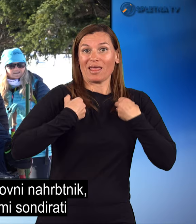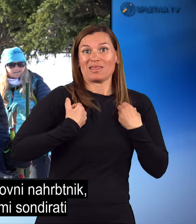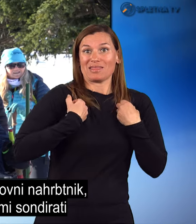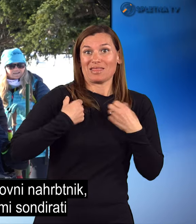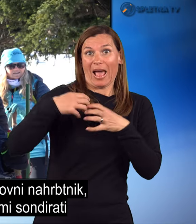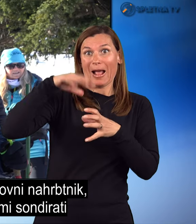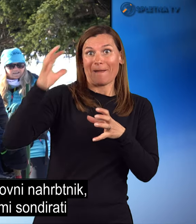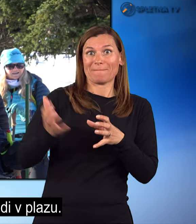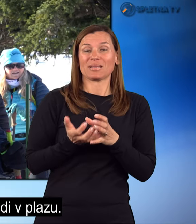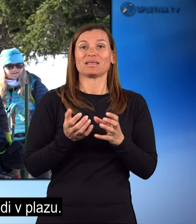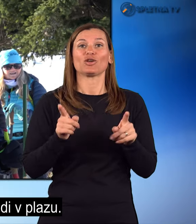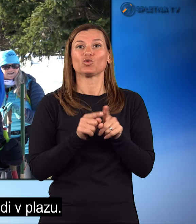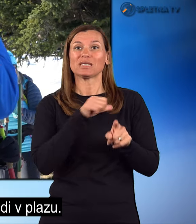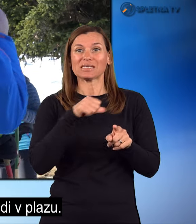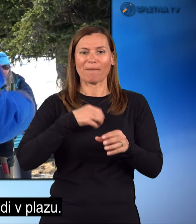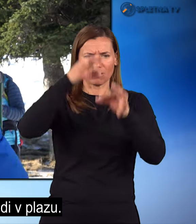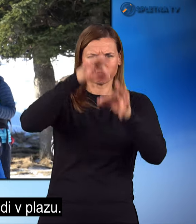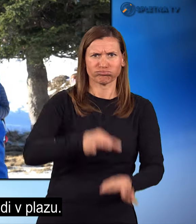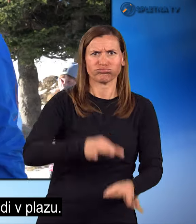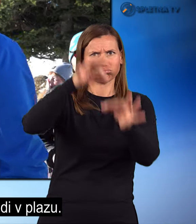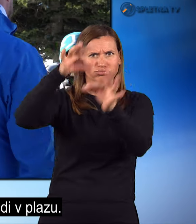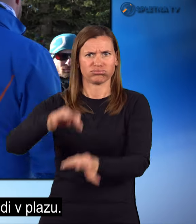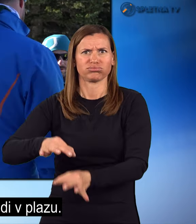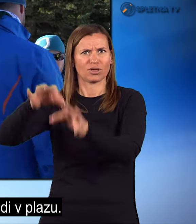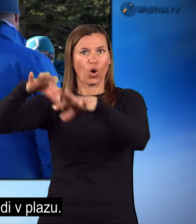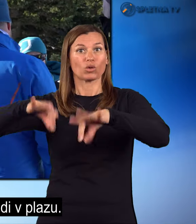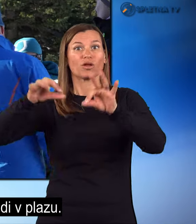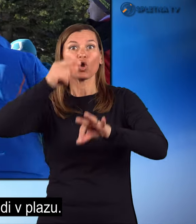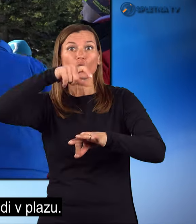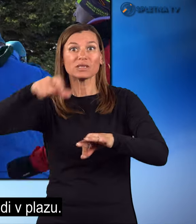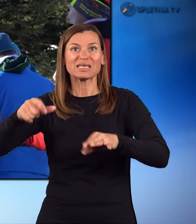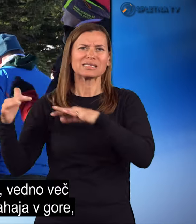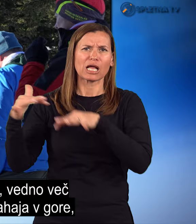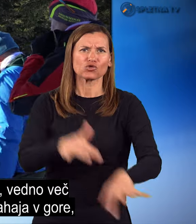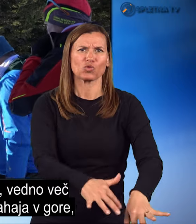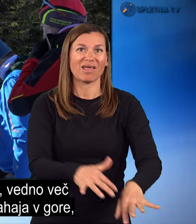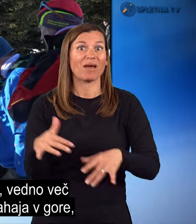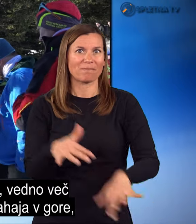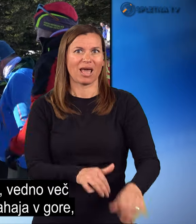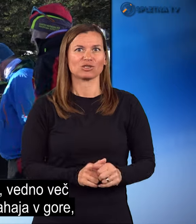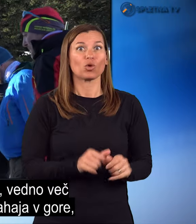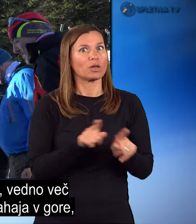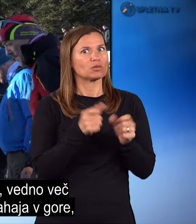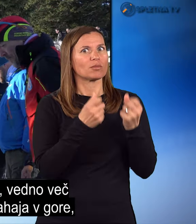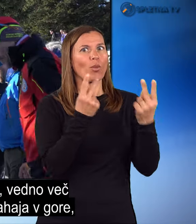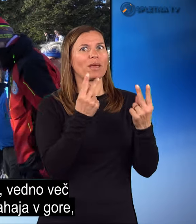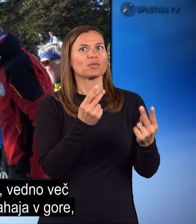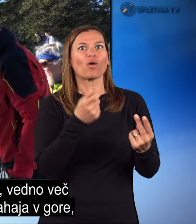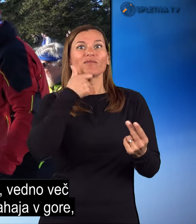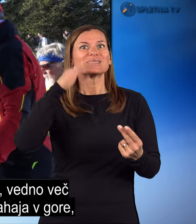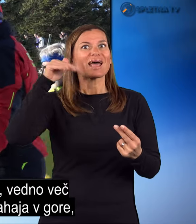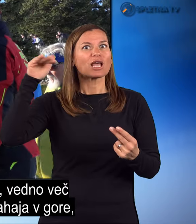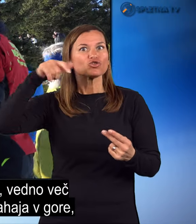poskusili bojo sami sundirati in iskati ljudi zasute v plazo, pa zelo pomembno, vedno več starejših ljudi